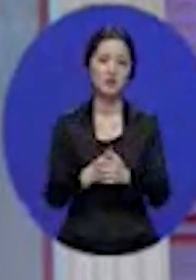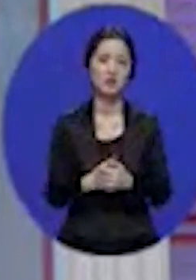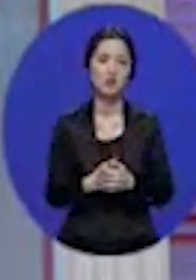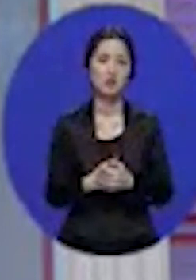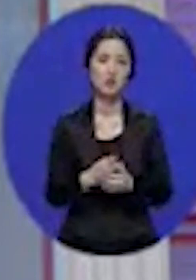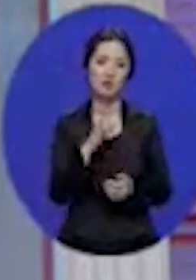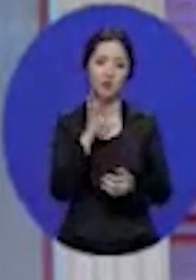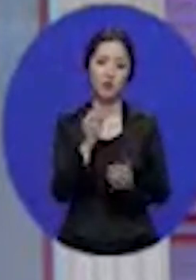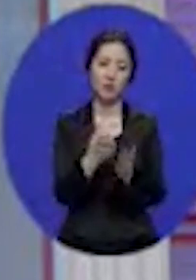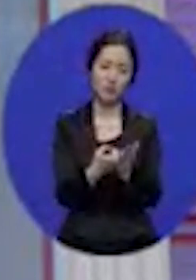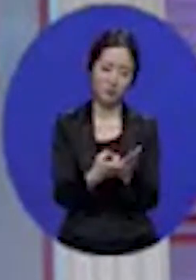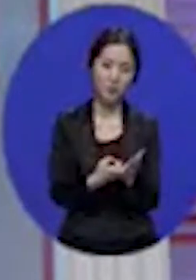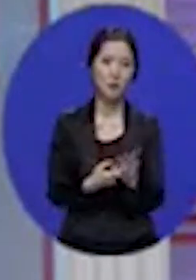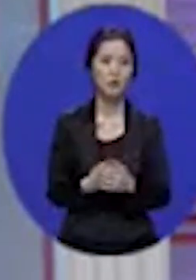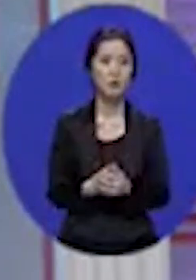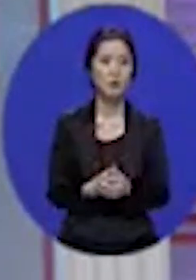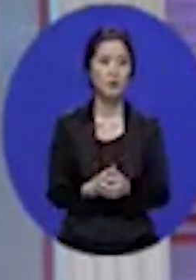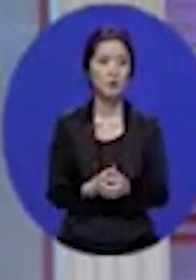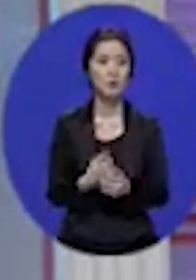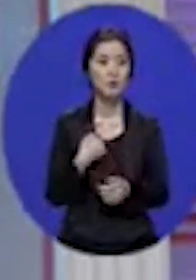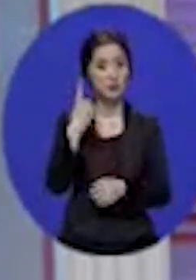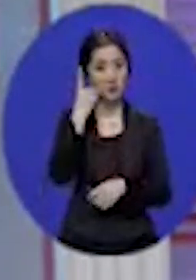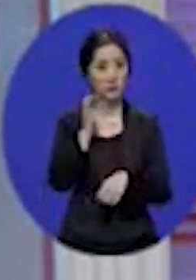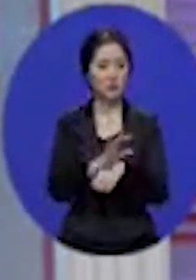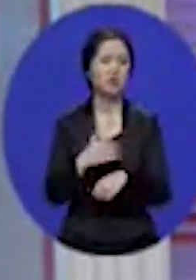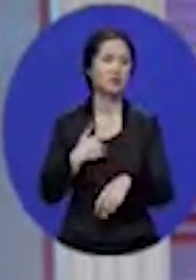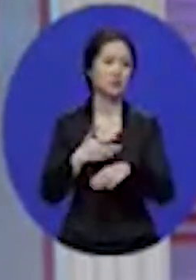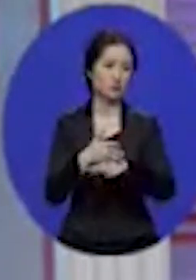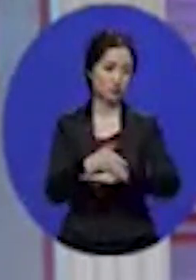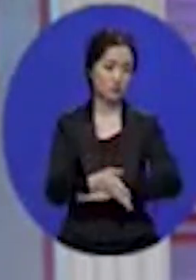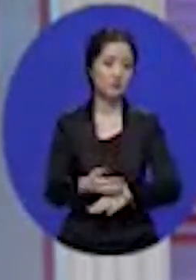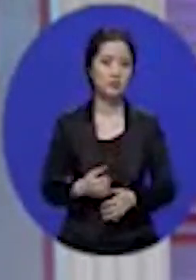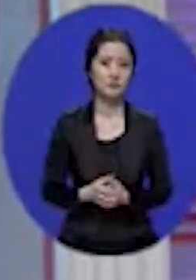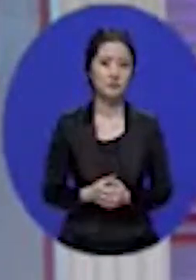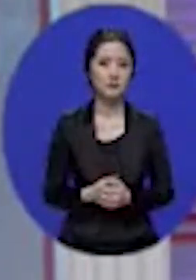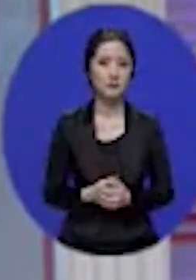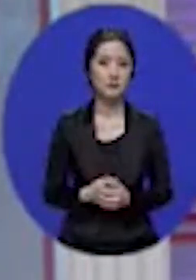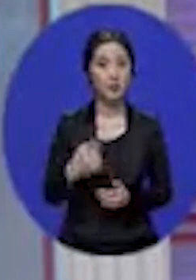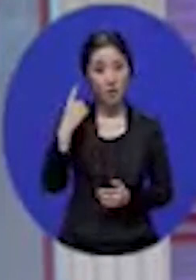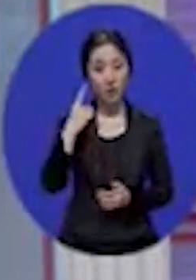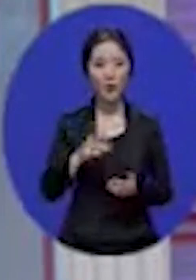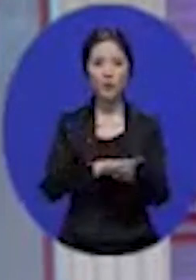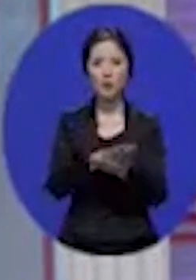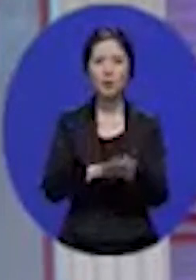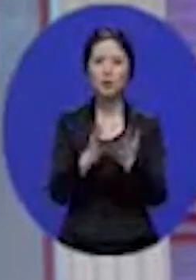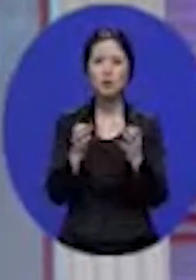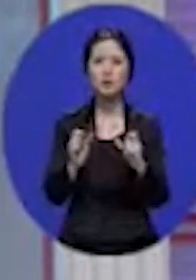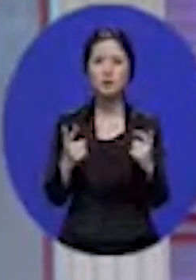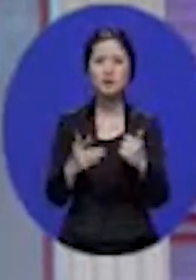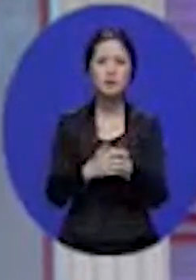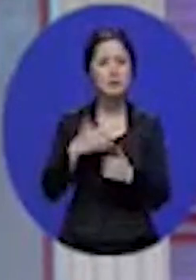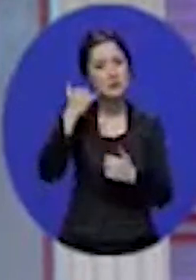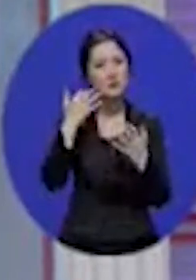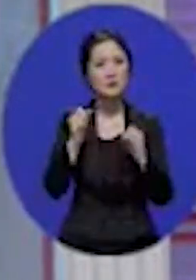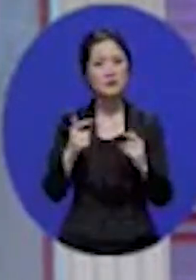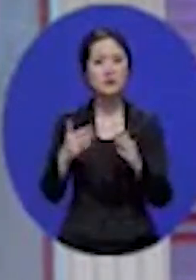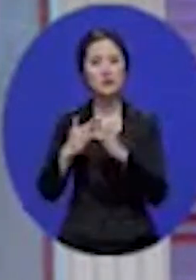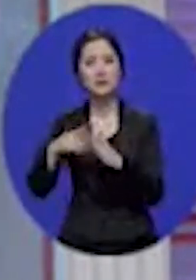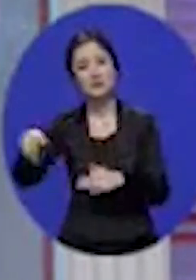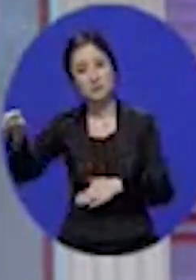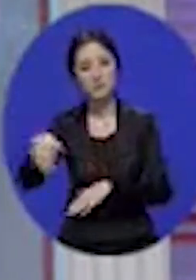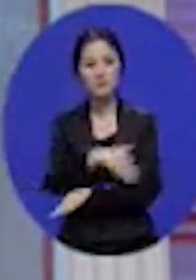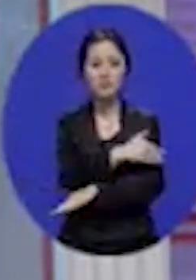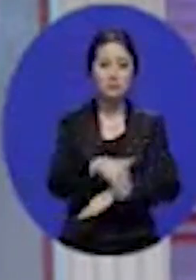진짜 알뜰하게 살았어요. 저는 핸드폰도 굉장히 늦게 샀어요. 왜냐하면 뭐 이렇게 돌아다니고 놀러 다니진 않았기 때문에 늘 회사 갔다가 집에 가서 아이